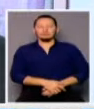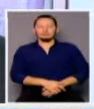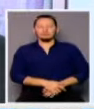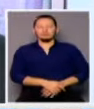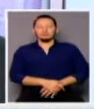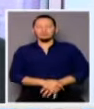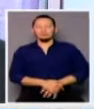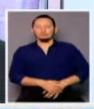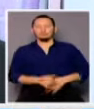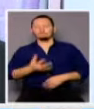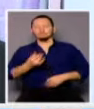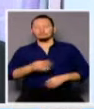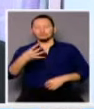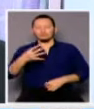жатыр.